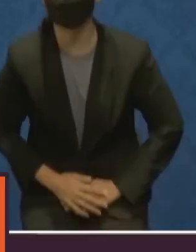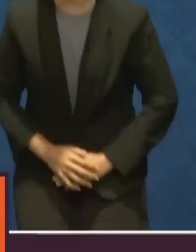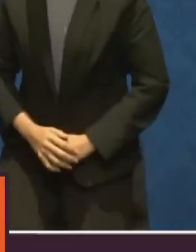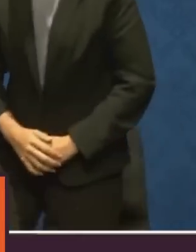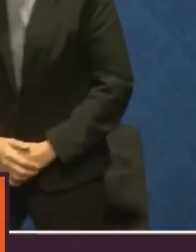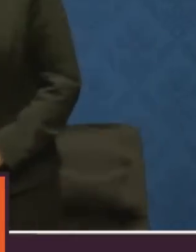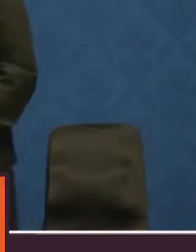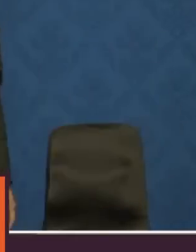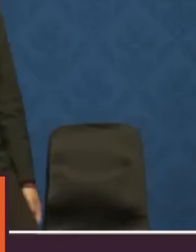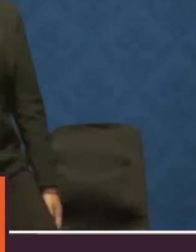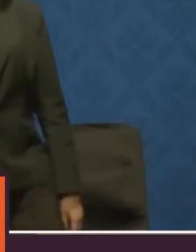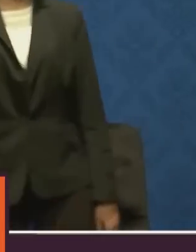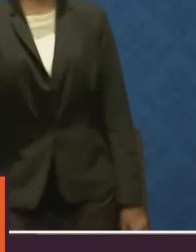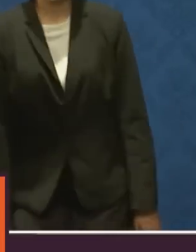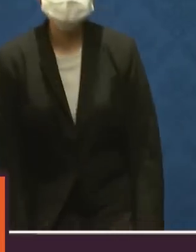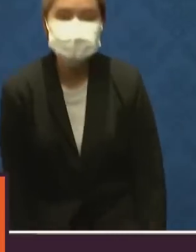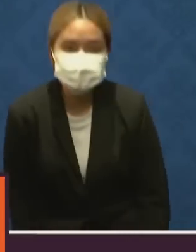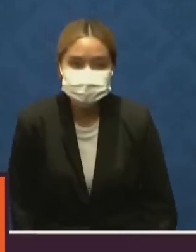นสูงขนานี้มาตลอด